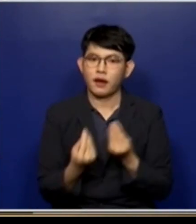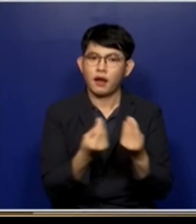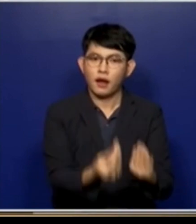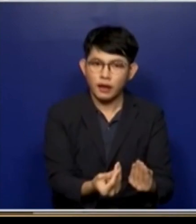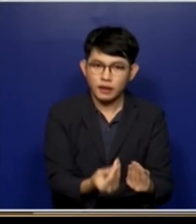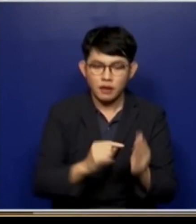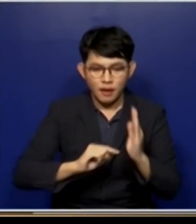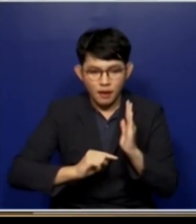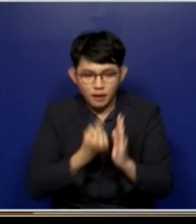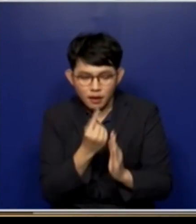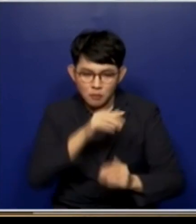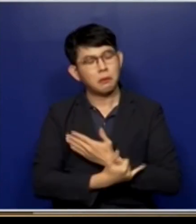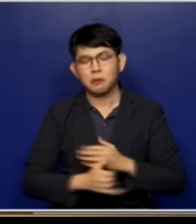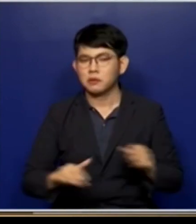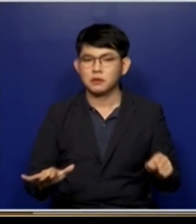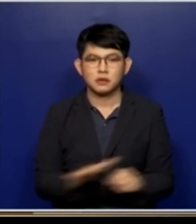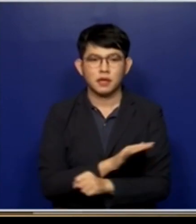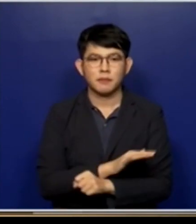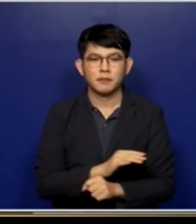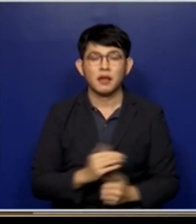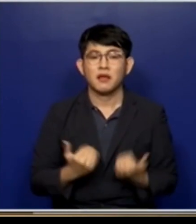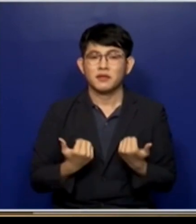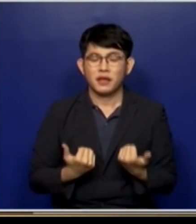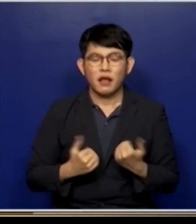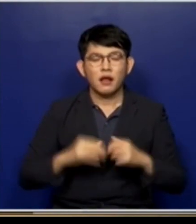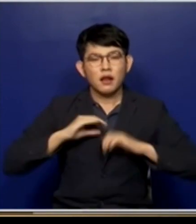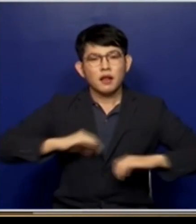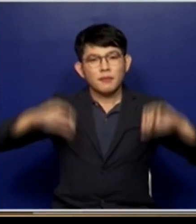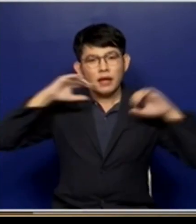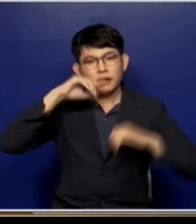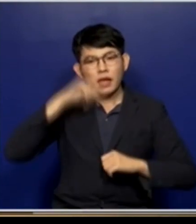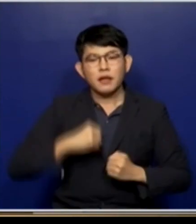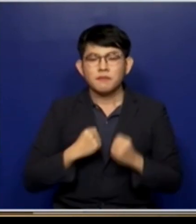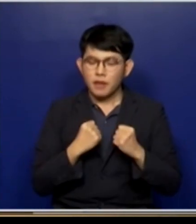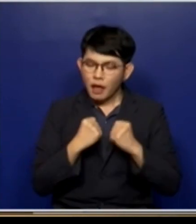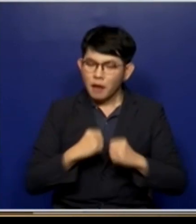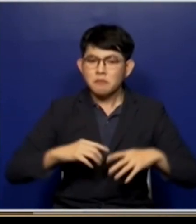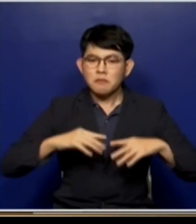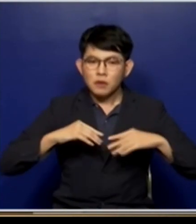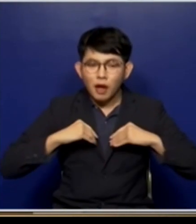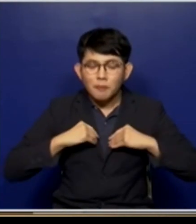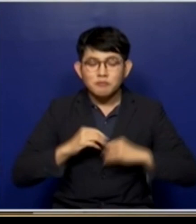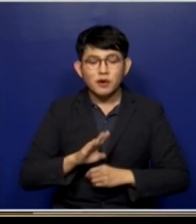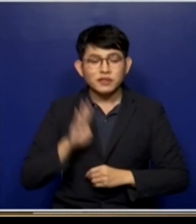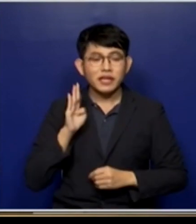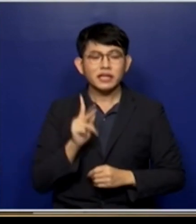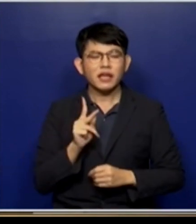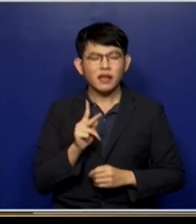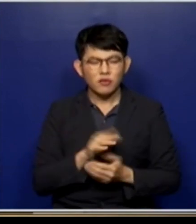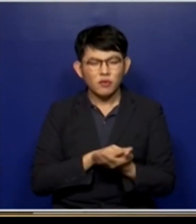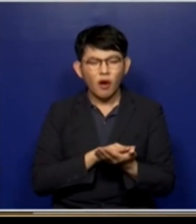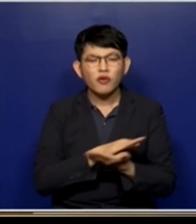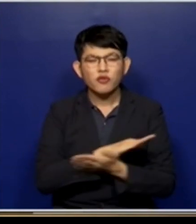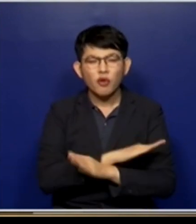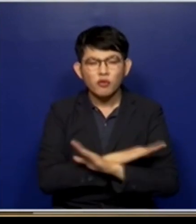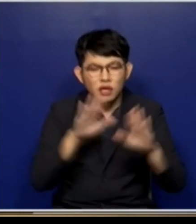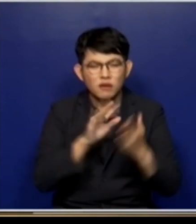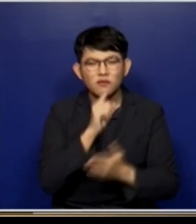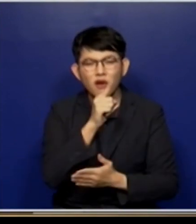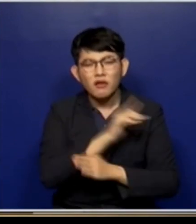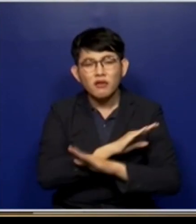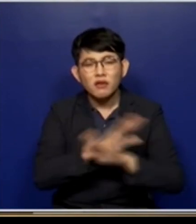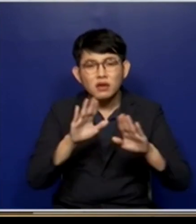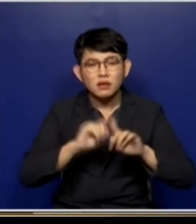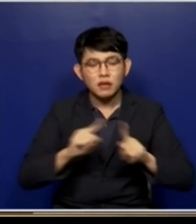นำสู่การทำเหมืองในอนาคตแล้วค่ะในเมื่อวานให้ปันไทยยอมทำทุกอย่างเพื่อแลกกับการให้คิงเกตก่อนฟ้องบริษัทคีนเกศ